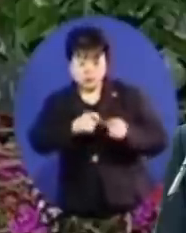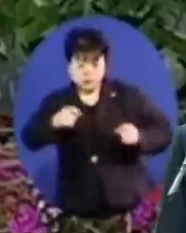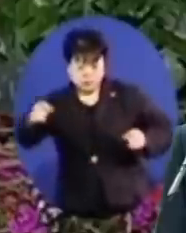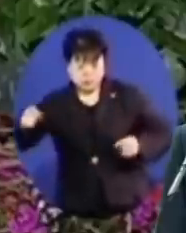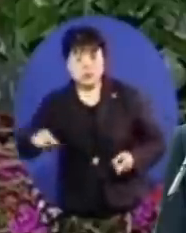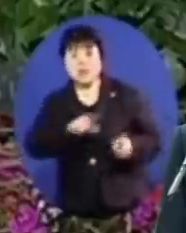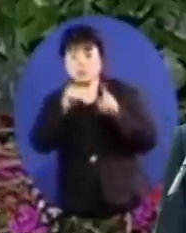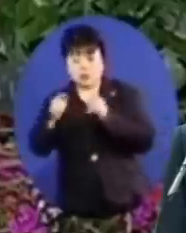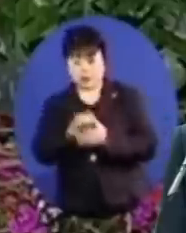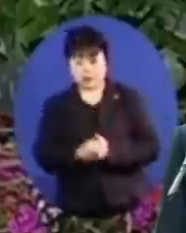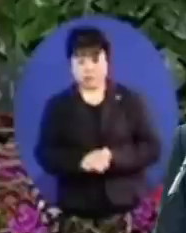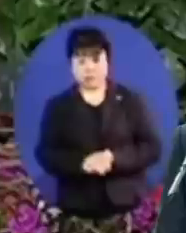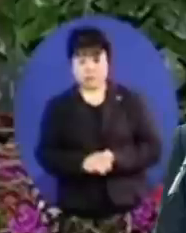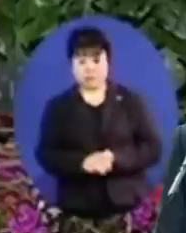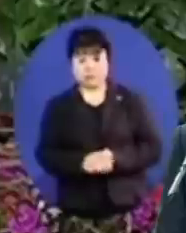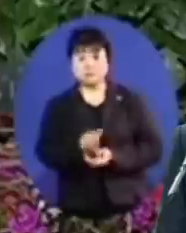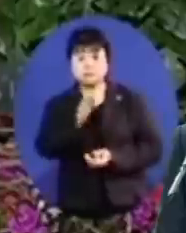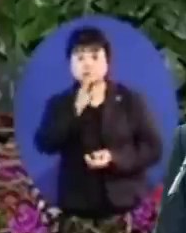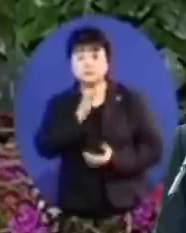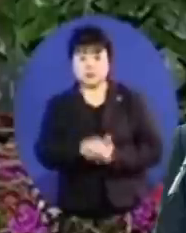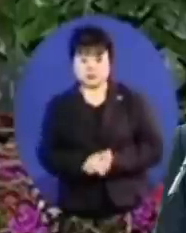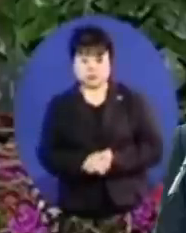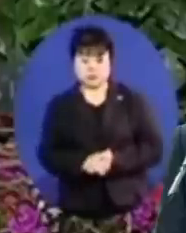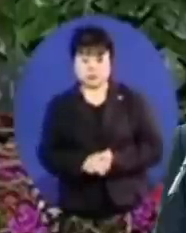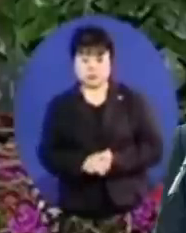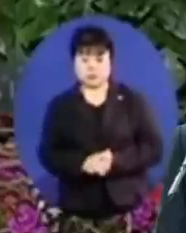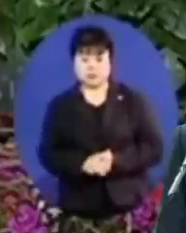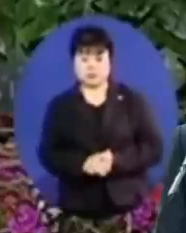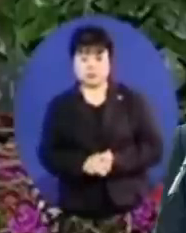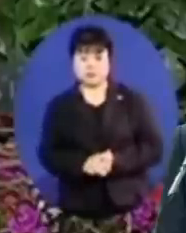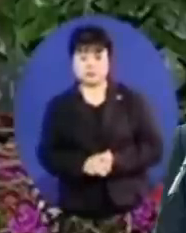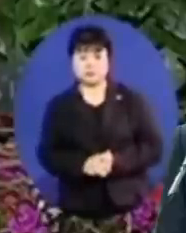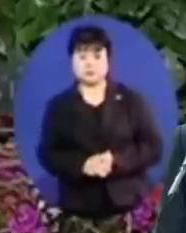절반 정도밖에 안 된다는 사실을 알게 되었습니다.